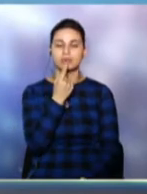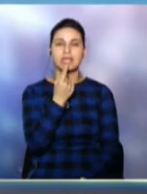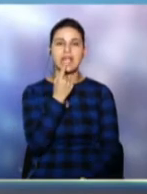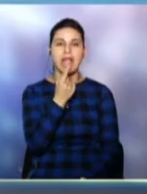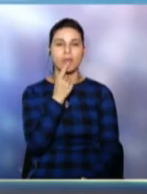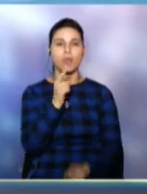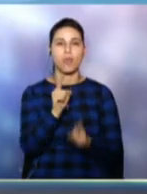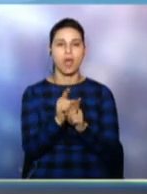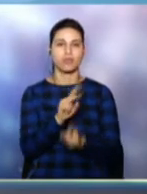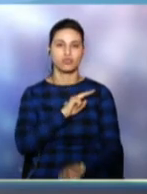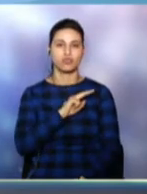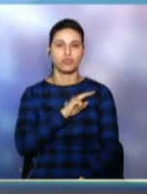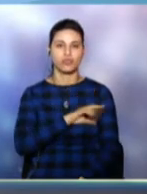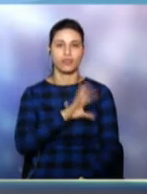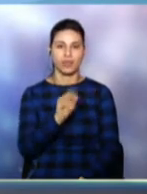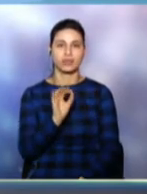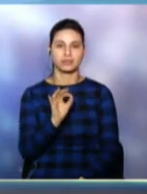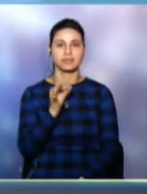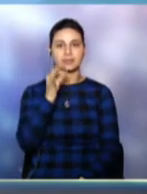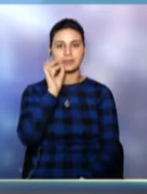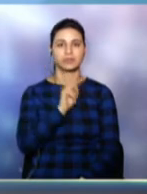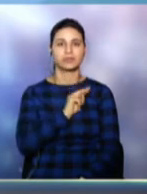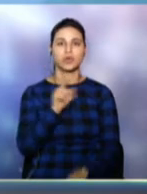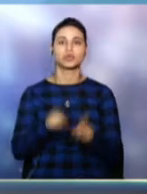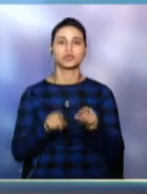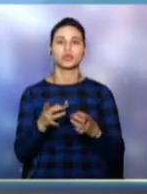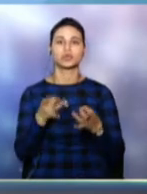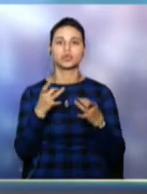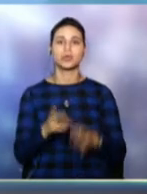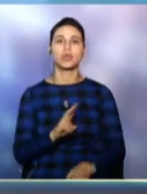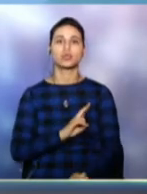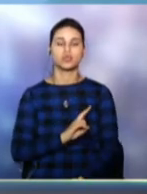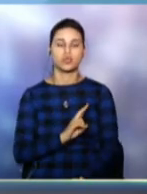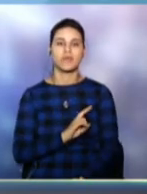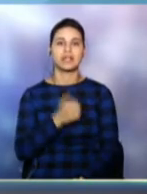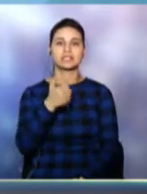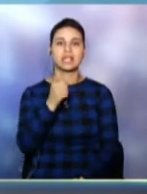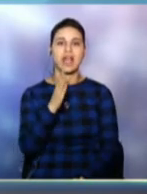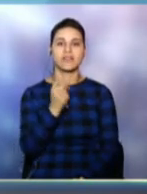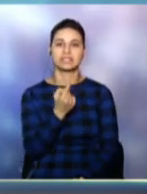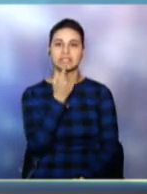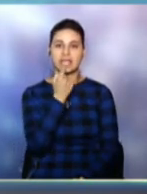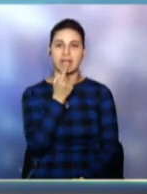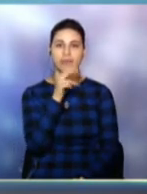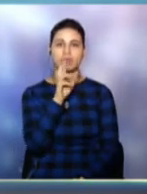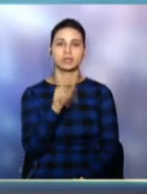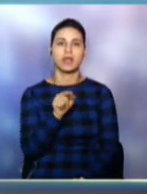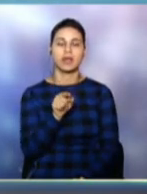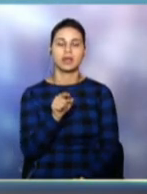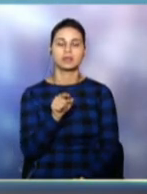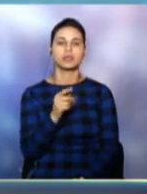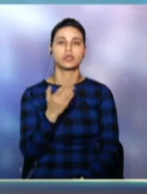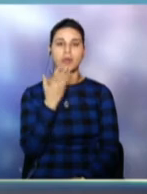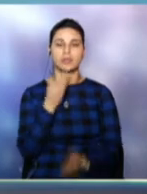თვისებების გამო ხდება მისი მიღება ზოგს უბრალოდ უყვარს ყავის გემო და რეცეპტორები